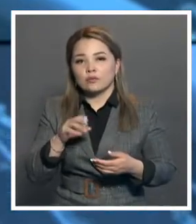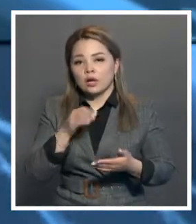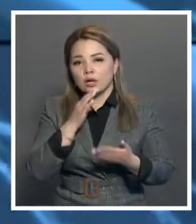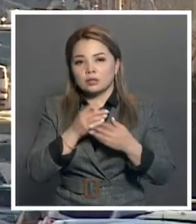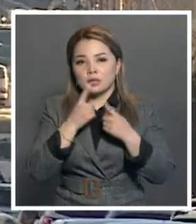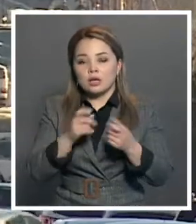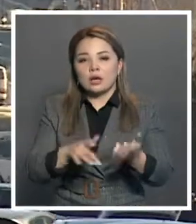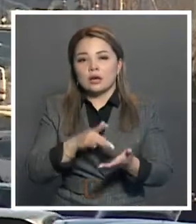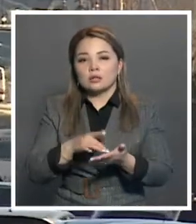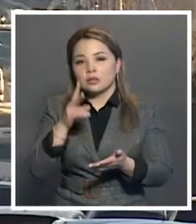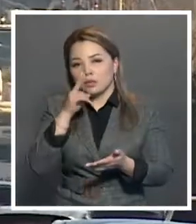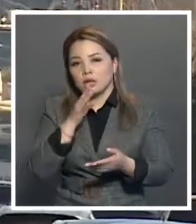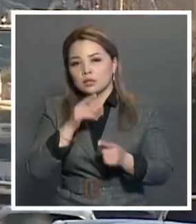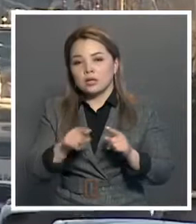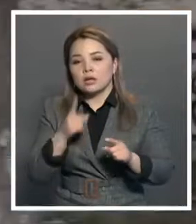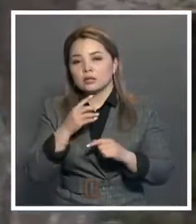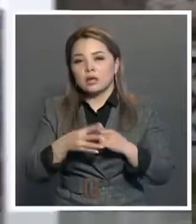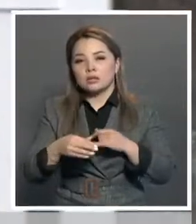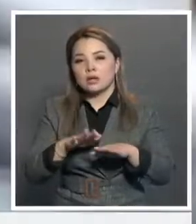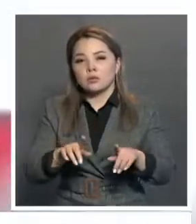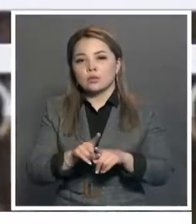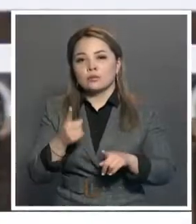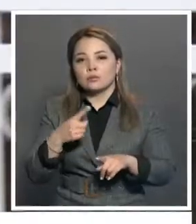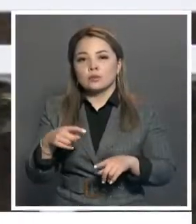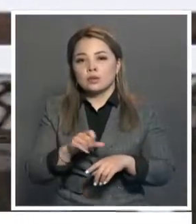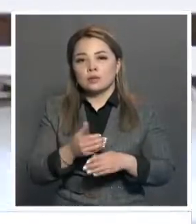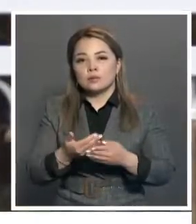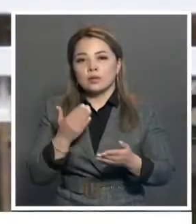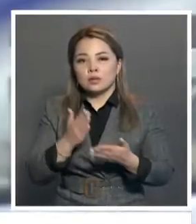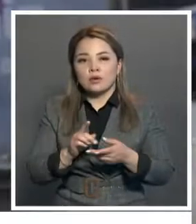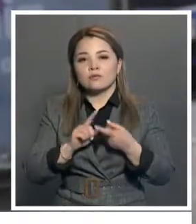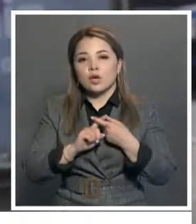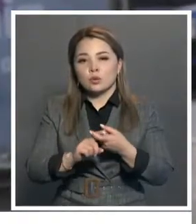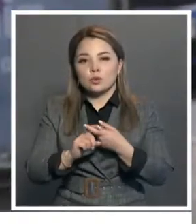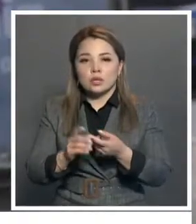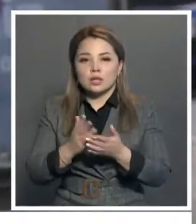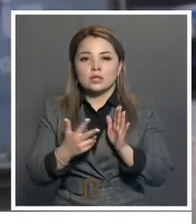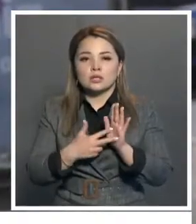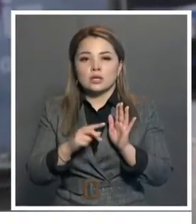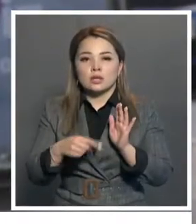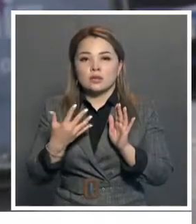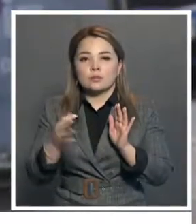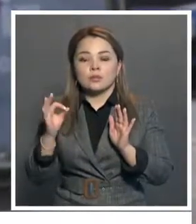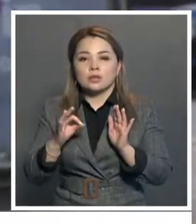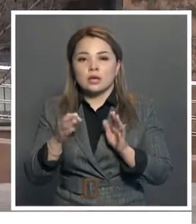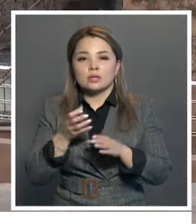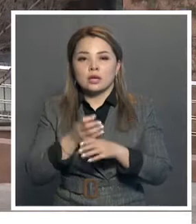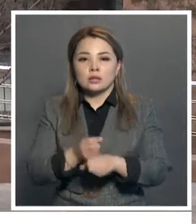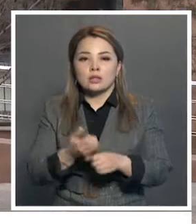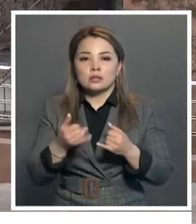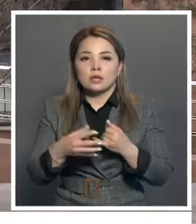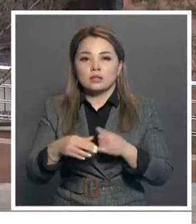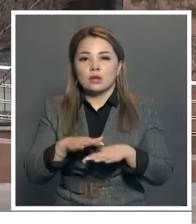керек, қала екі айдан бері қызыл аймақта, дегенмен өткен аптамен салыстырғанда вирус жұқтырғандар саны 8,5% азайған. Қазір